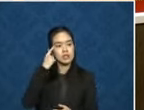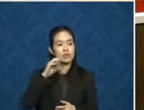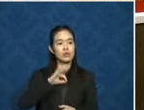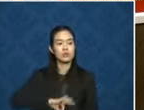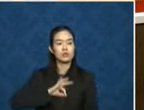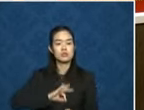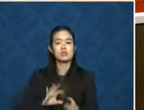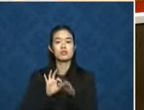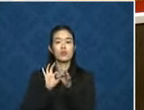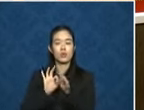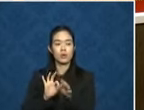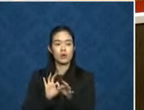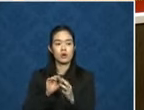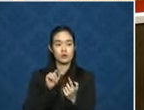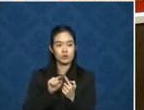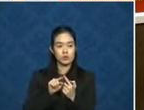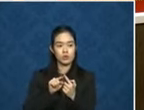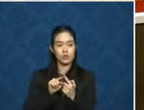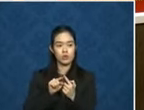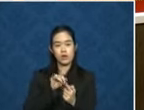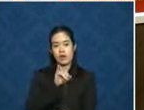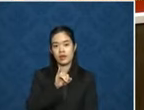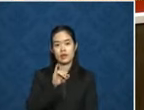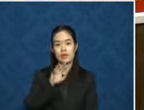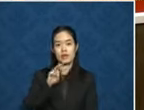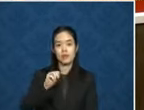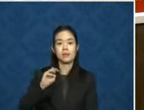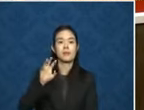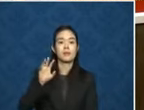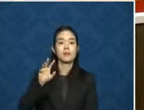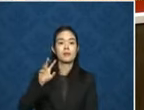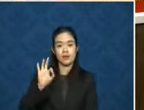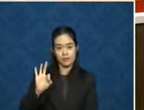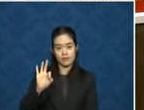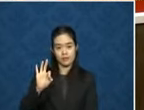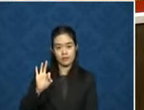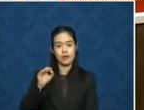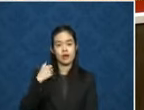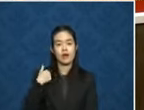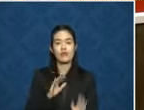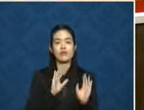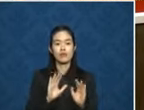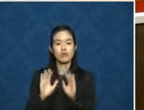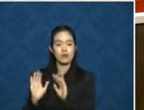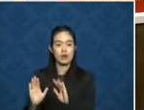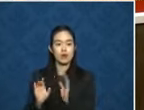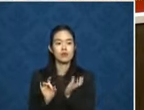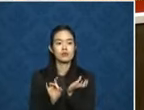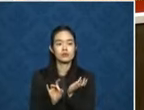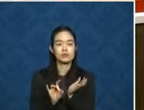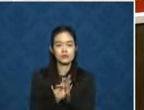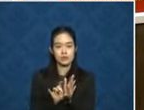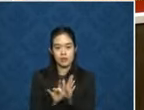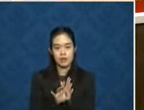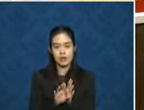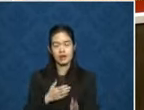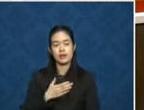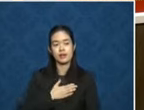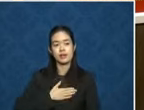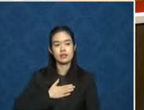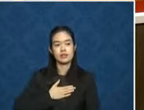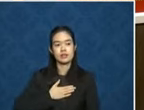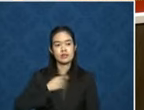ครับของทาง IMF เลยที่ฝากถึงทุกประเทศในการเตรียมรับมือกับยุค AI สุดท้ายครับท่านประธานผมเชื่อว่า